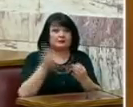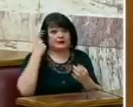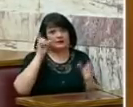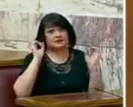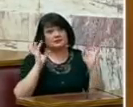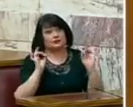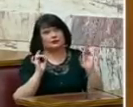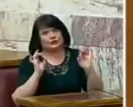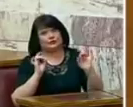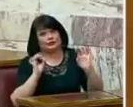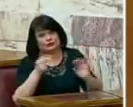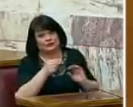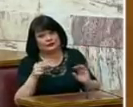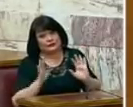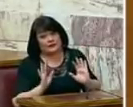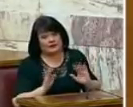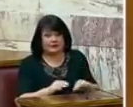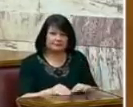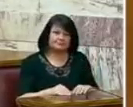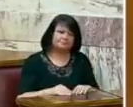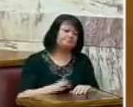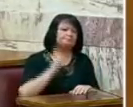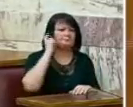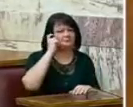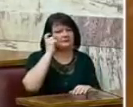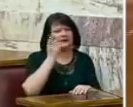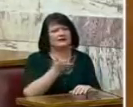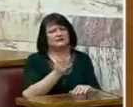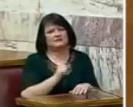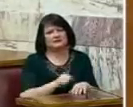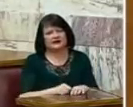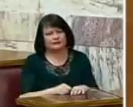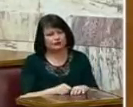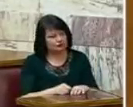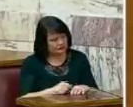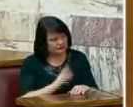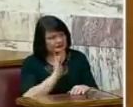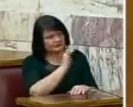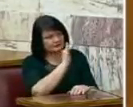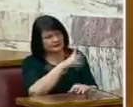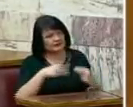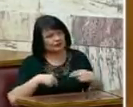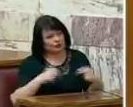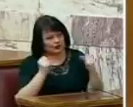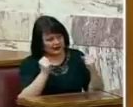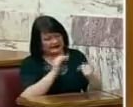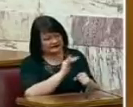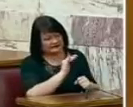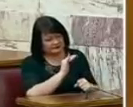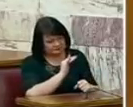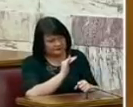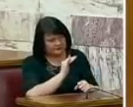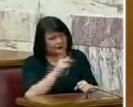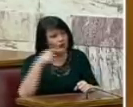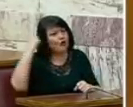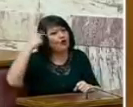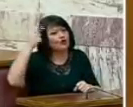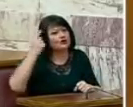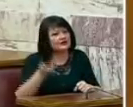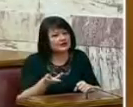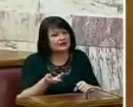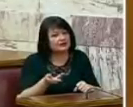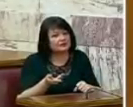φόνο. Φανταστείτε δηλαδή, Αντρέα φαντάσου το, γιατί αυτό το όνειρο είδα, είδα ότι σου στέλνει